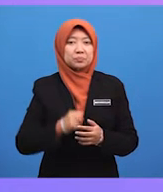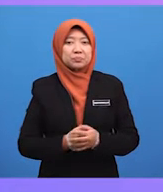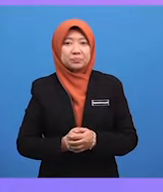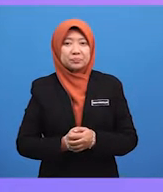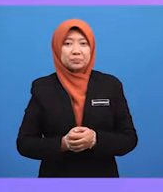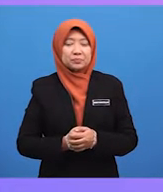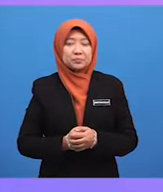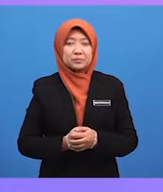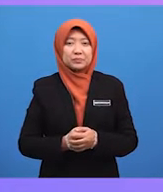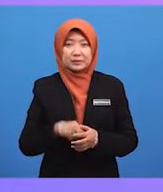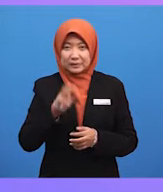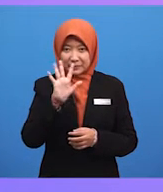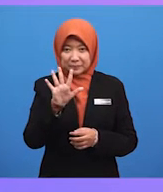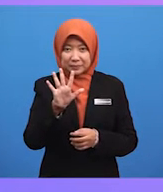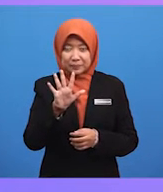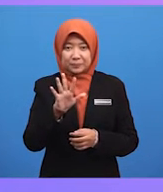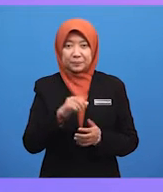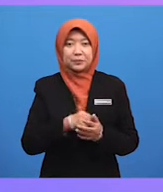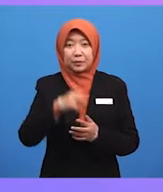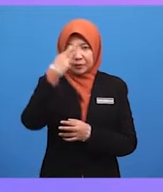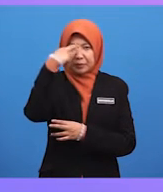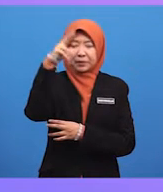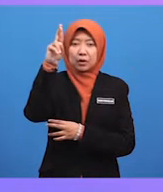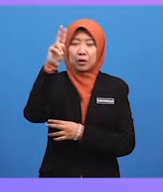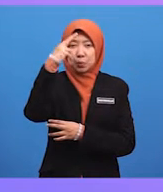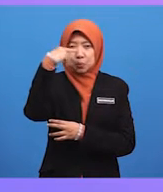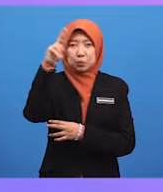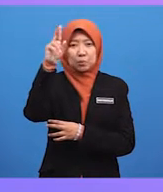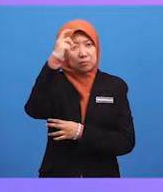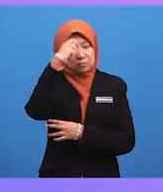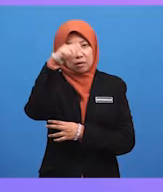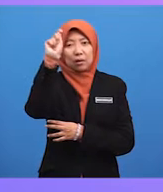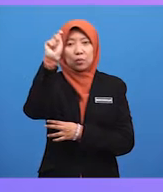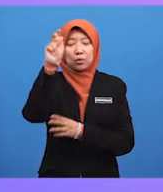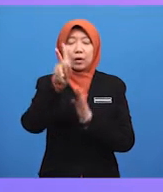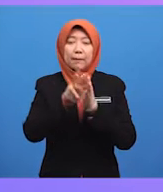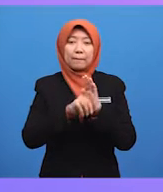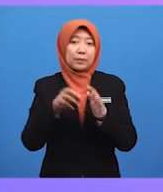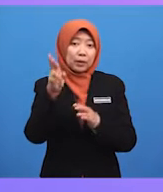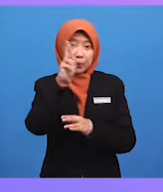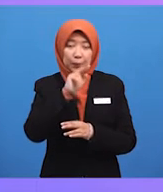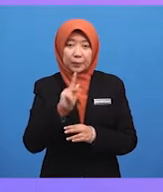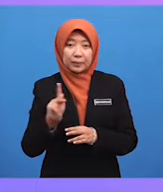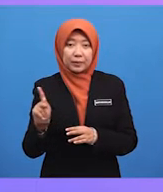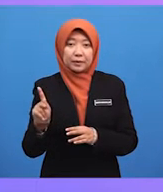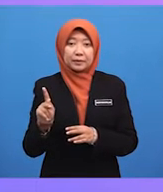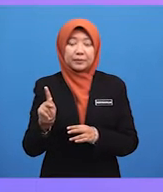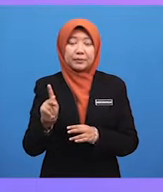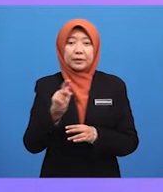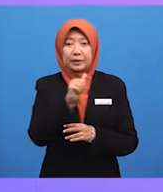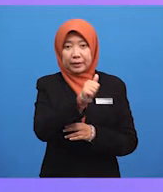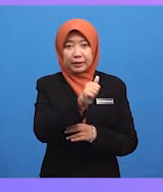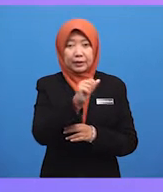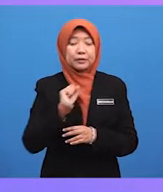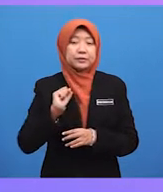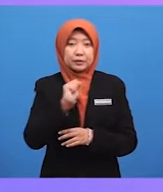kelima, riak, ujub dan takabur merupakan A. syirik